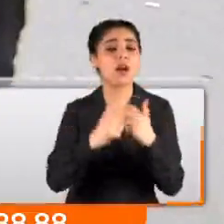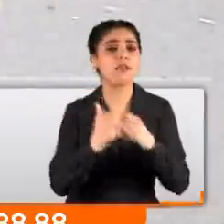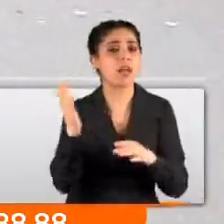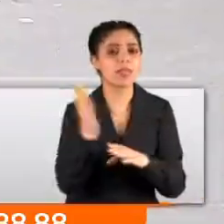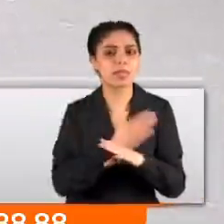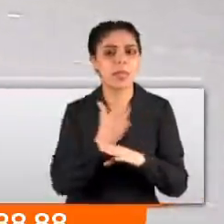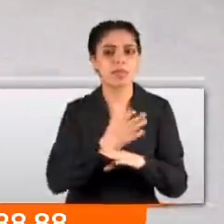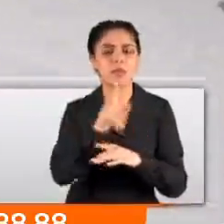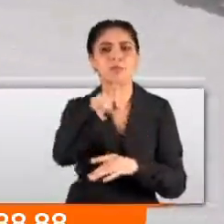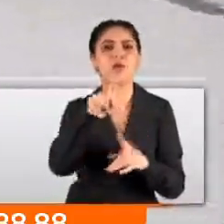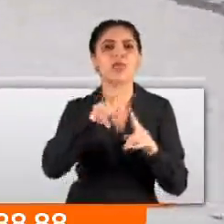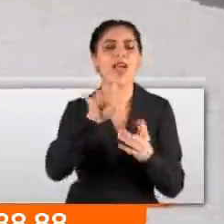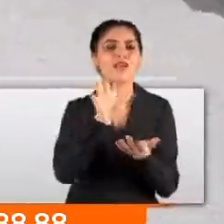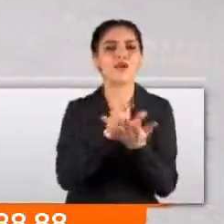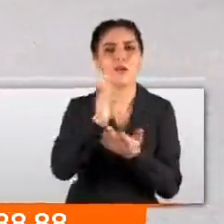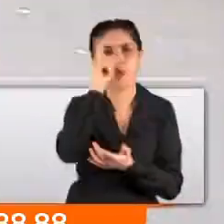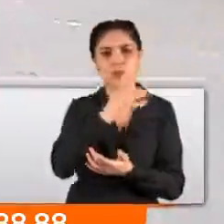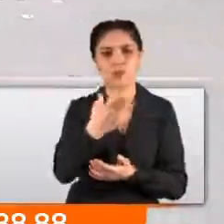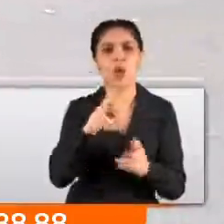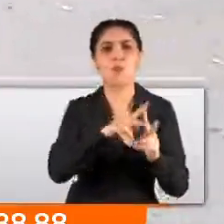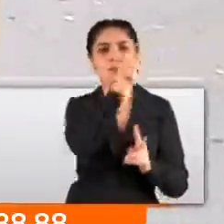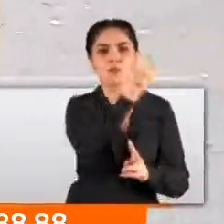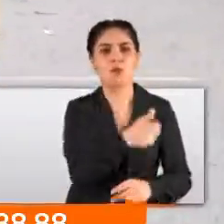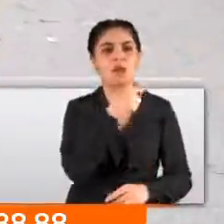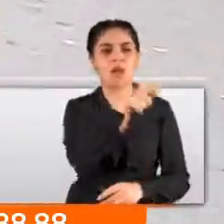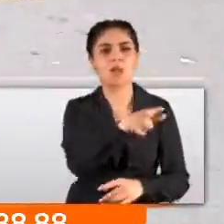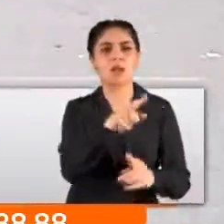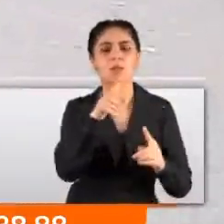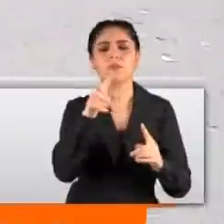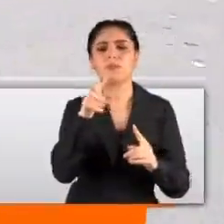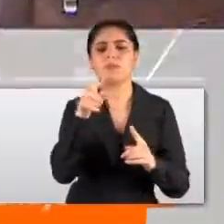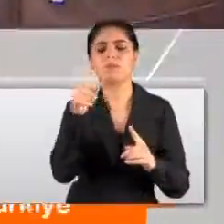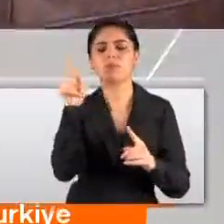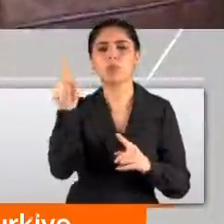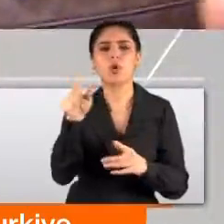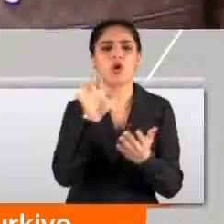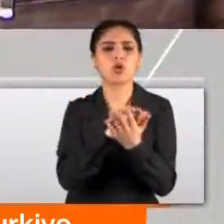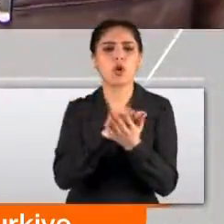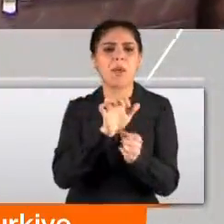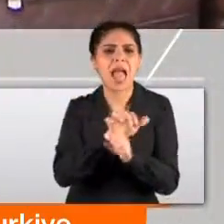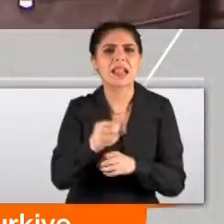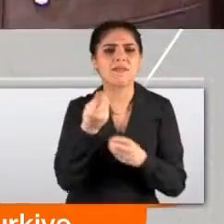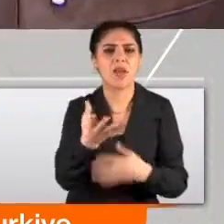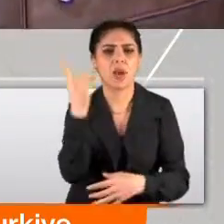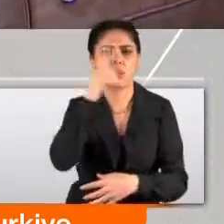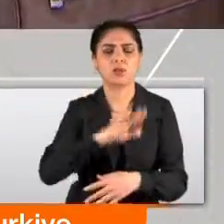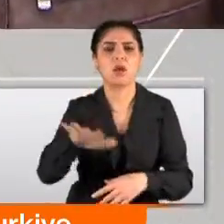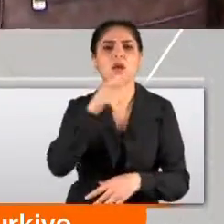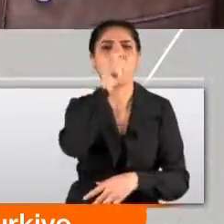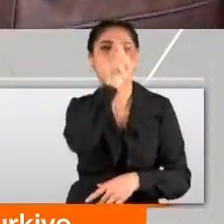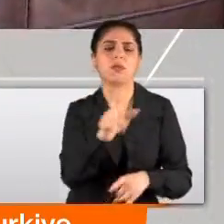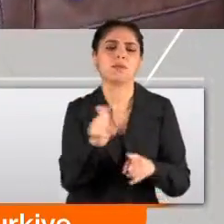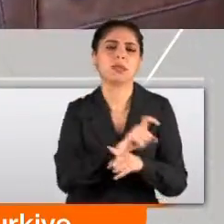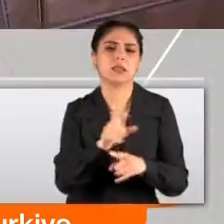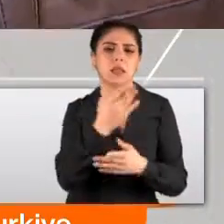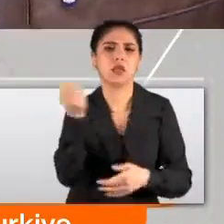mahallenin maskotu Tarçın'dı. İddiaya göre Murat Çelik'in Tarçın'a yapmadığı eziyet kalmamıştı. Sen dedim bak bu hayvana demir çubukla vurmuşsun,